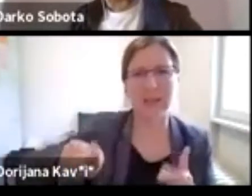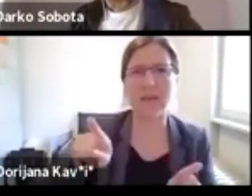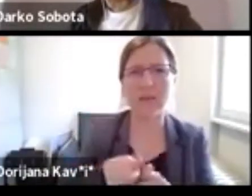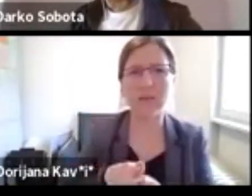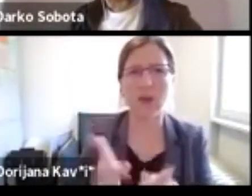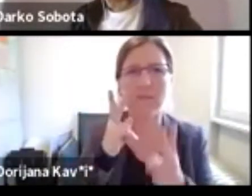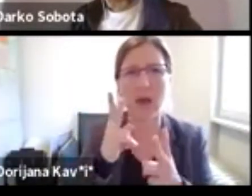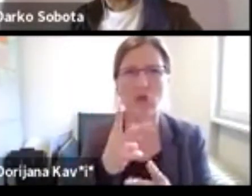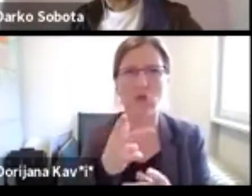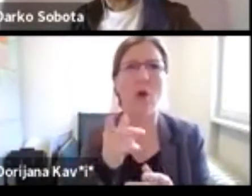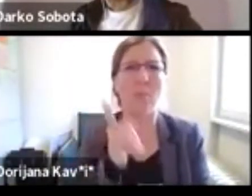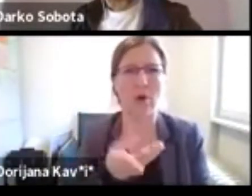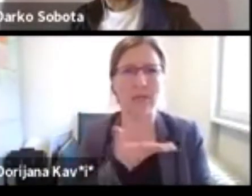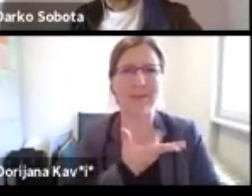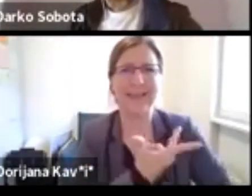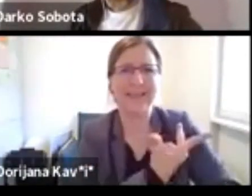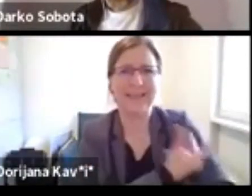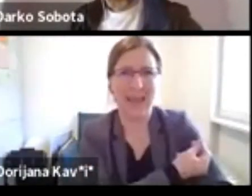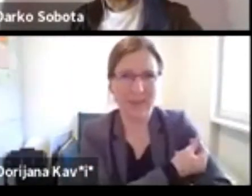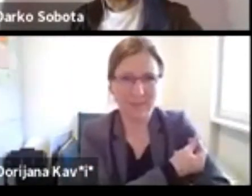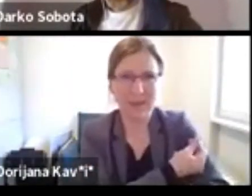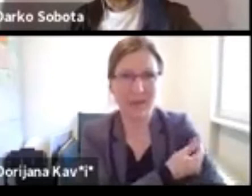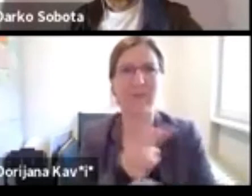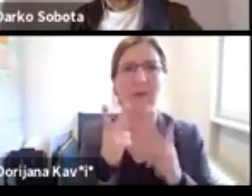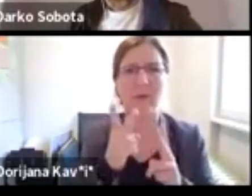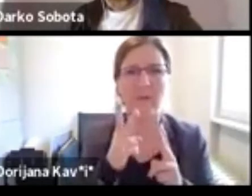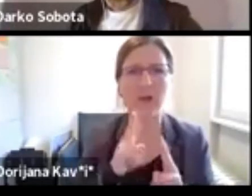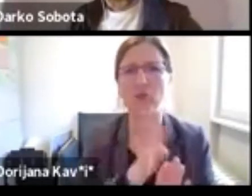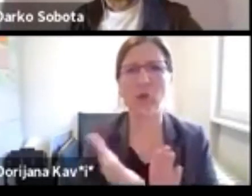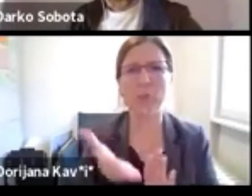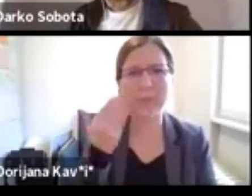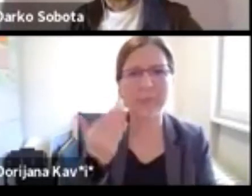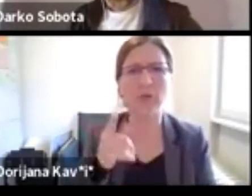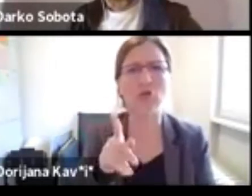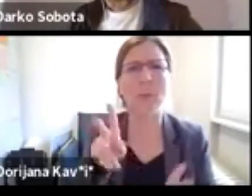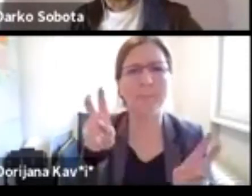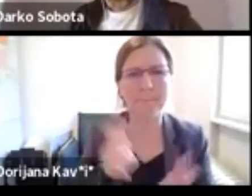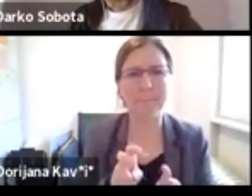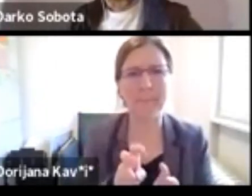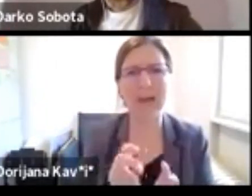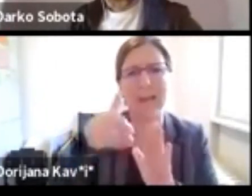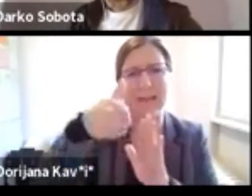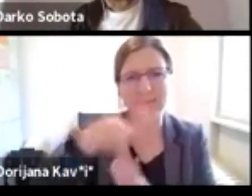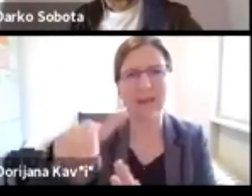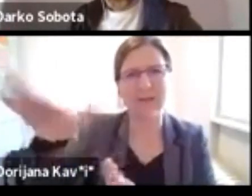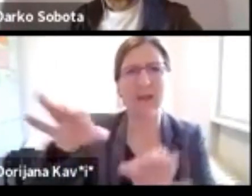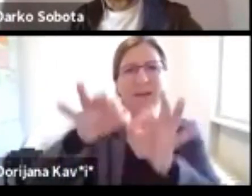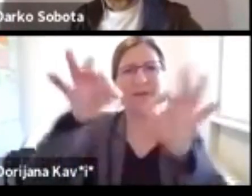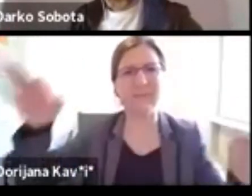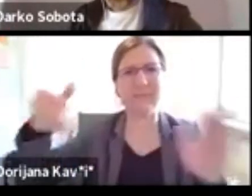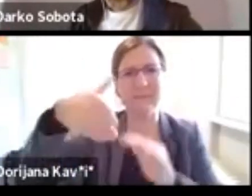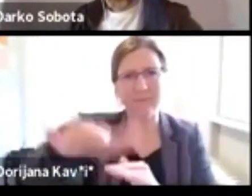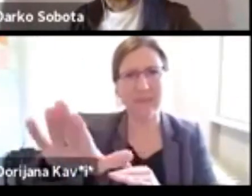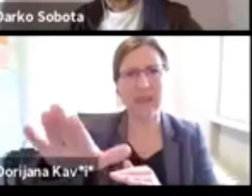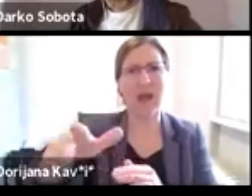važno cijepljenje. Važno je da se što manje izlažu na javnim mjestima na kojima je velika